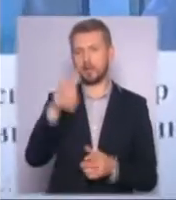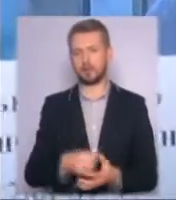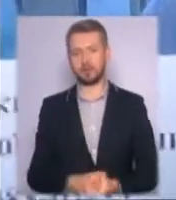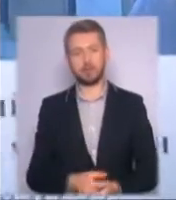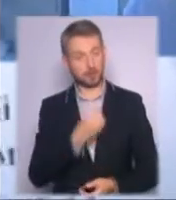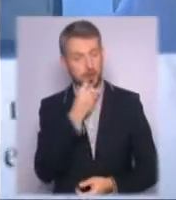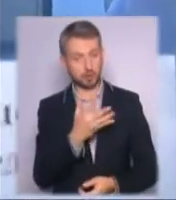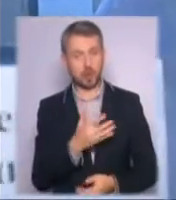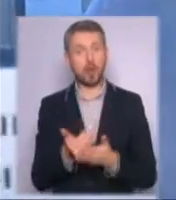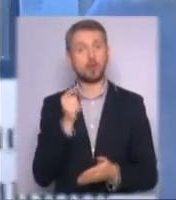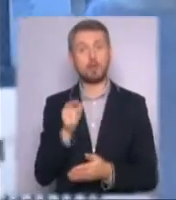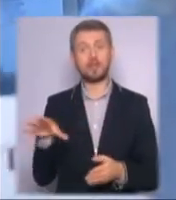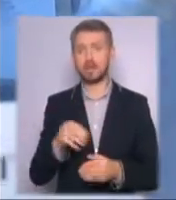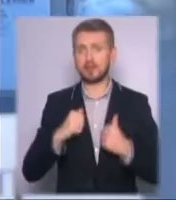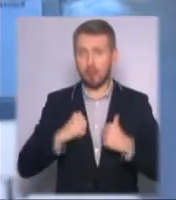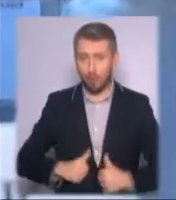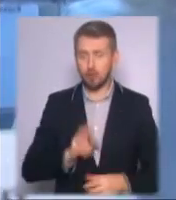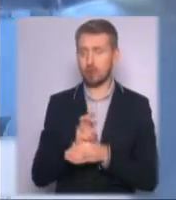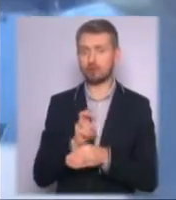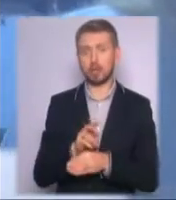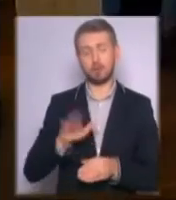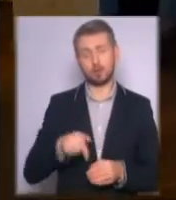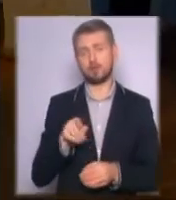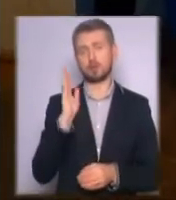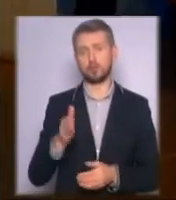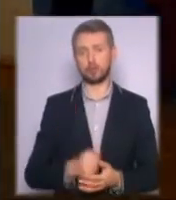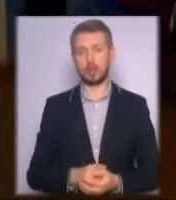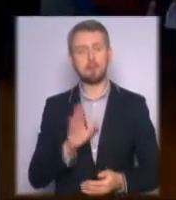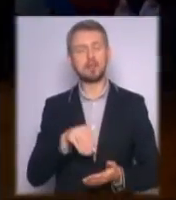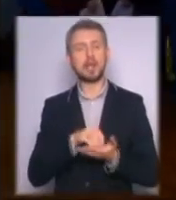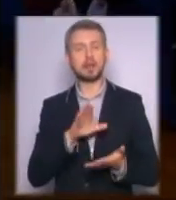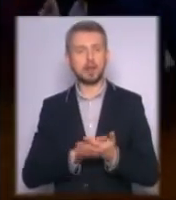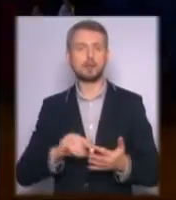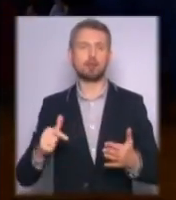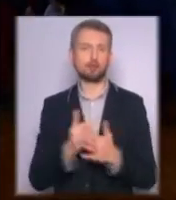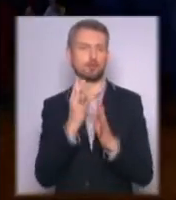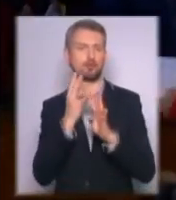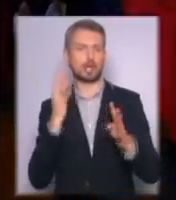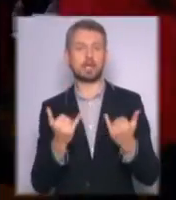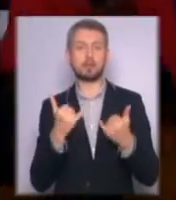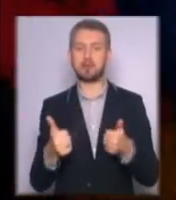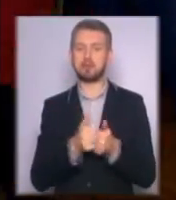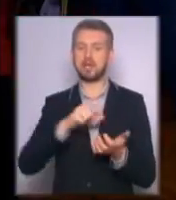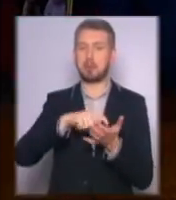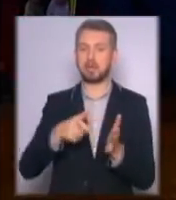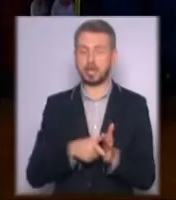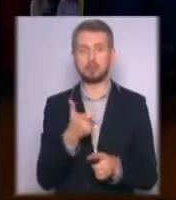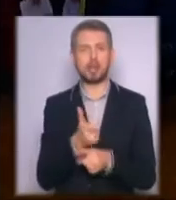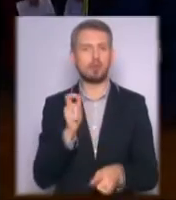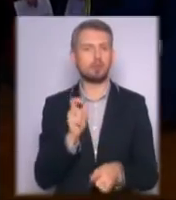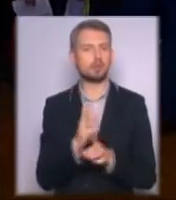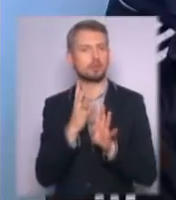вас все спокойно шли. И после вас пойдут. Після реєстрації знову черги, тепер уже під кабінетами. Найбільший ажіотаж